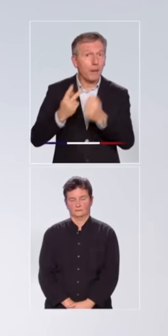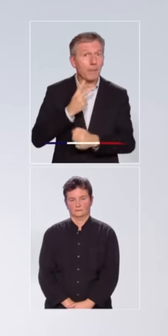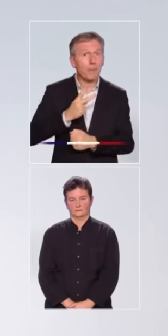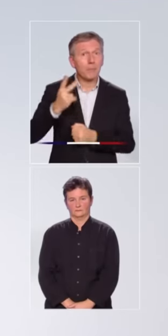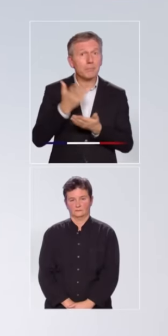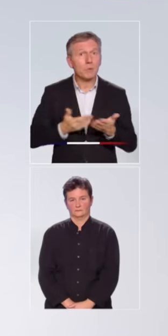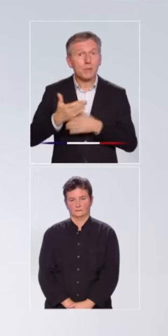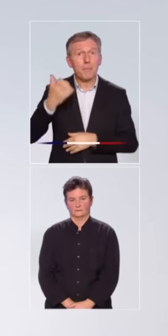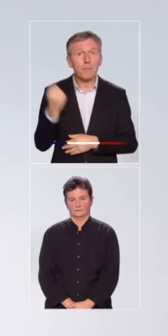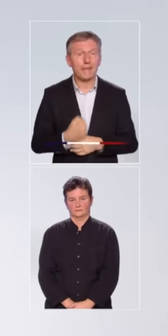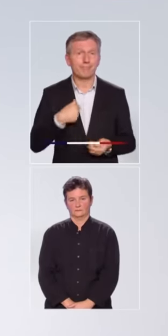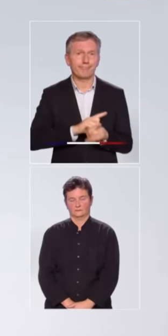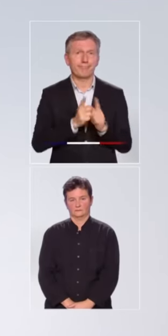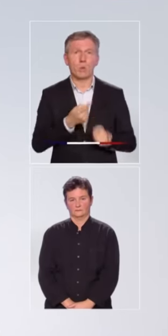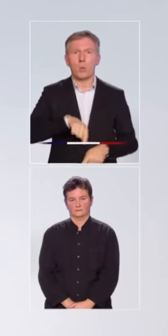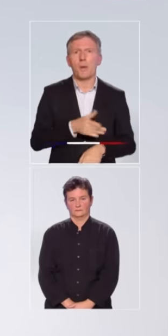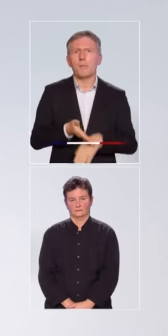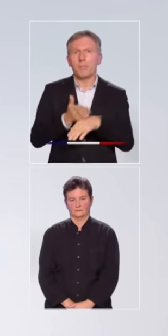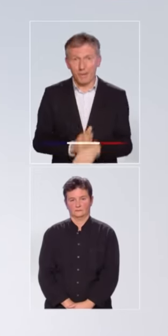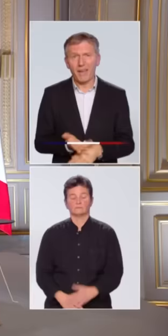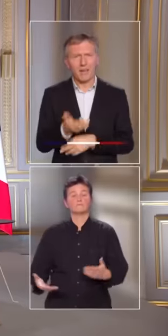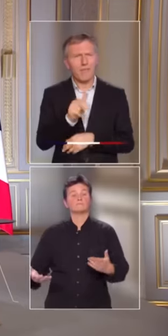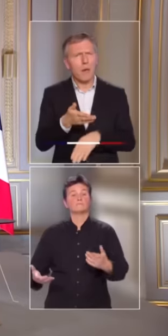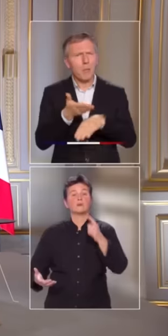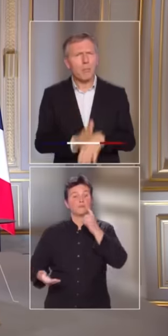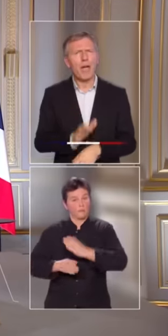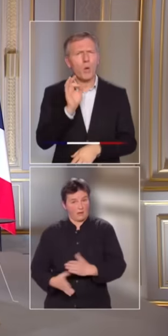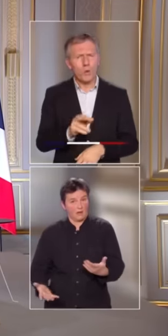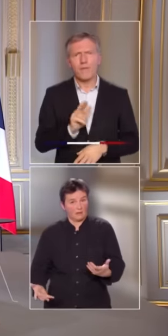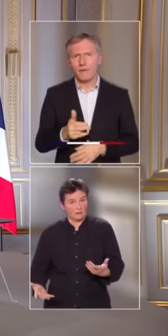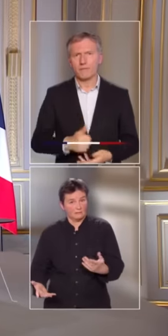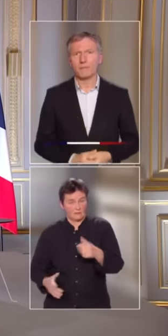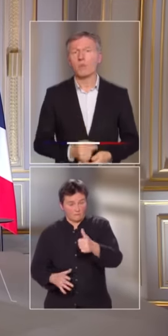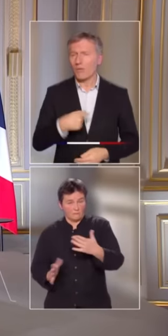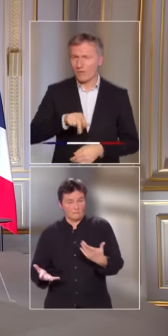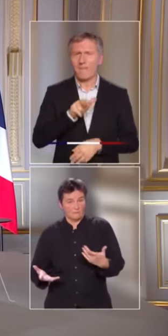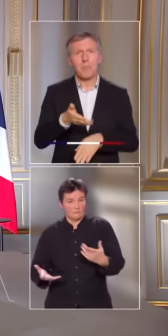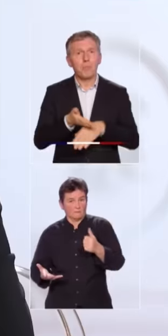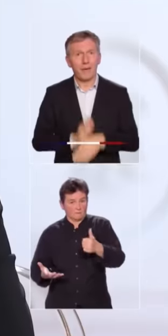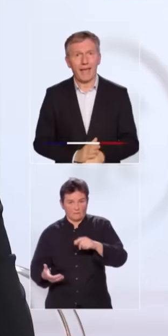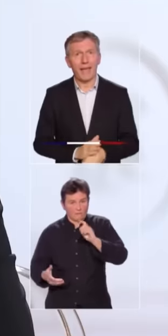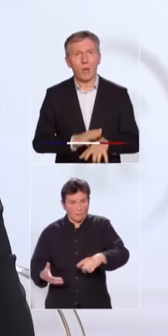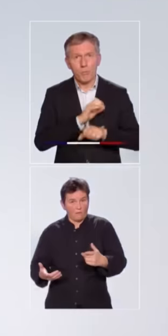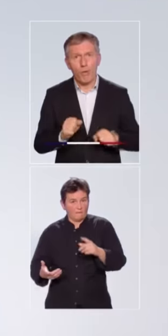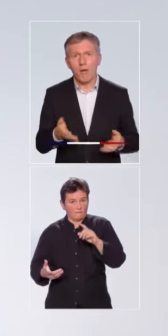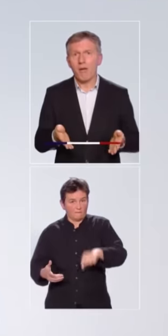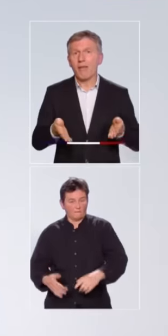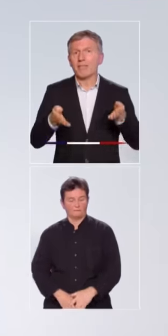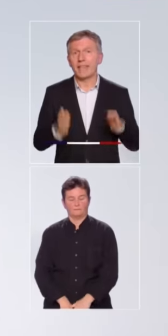se dégrader, nous devons être prêts, et nous serons prêts. Et pour être prêts. Et nous serons prêts. Et nous serons prêts à prendre les